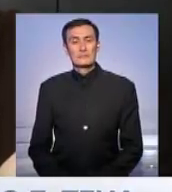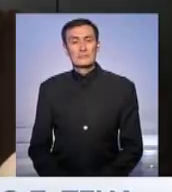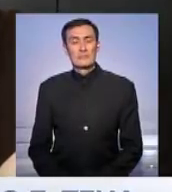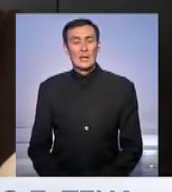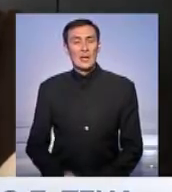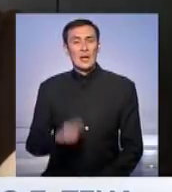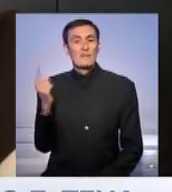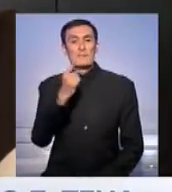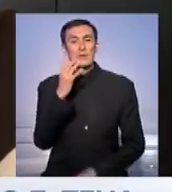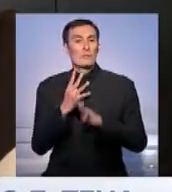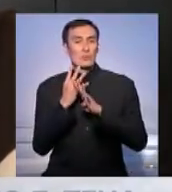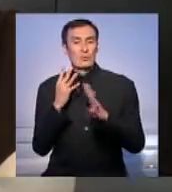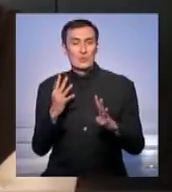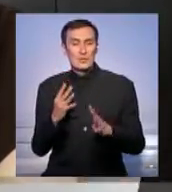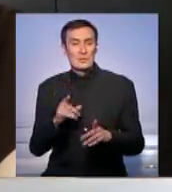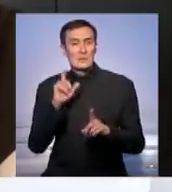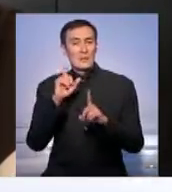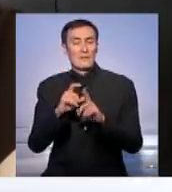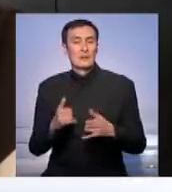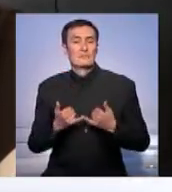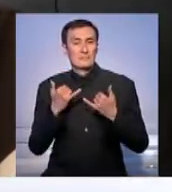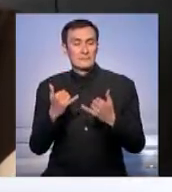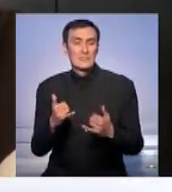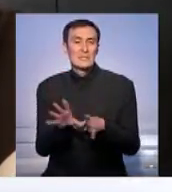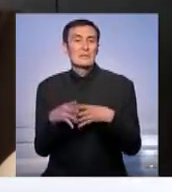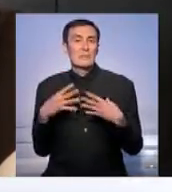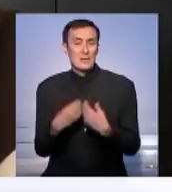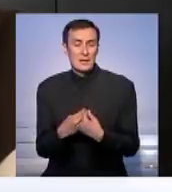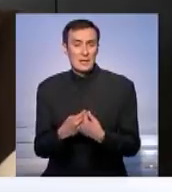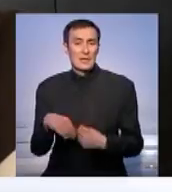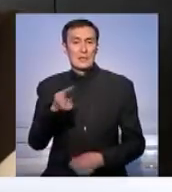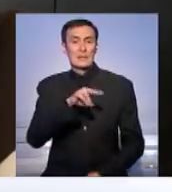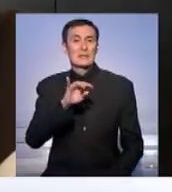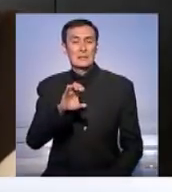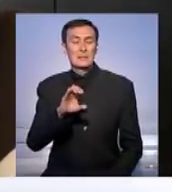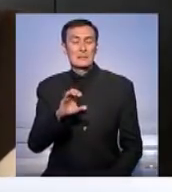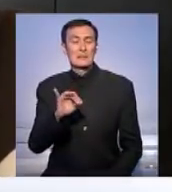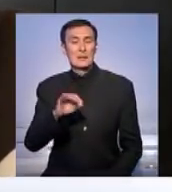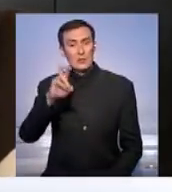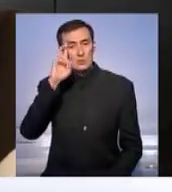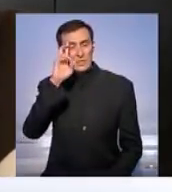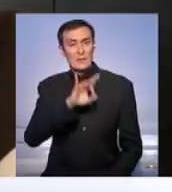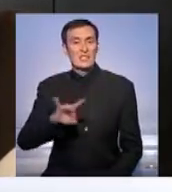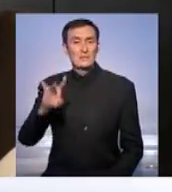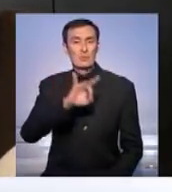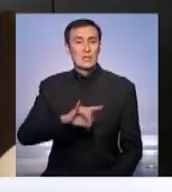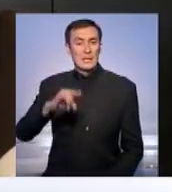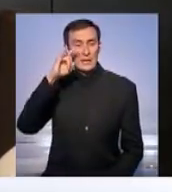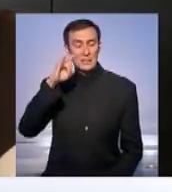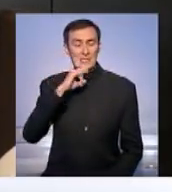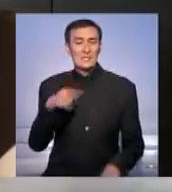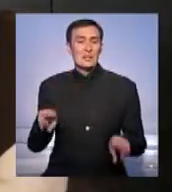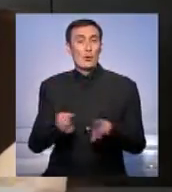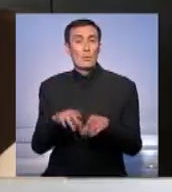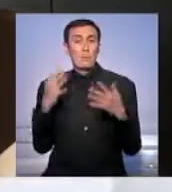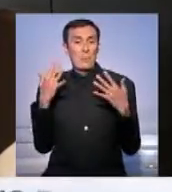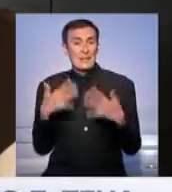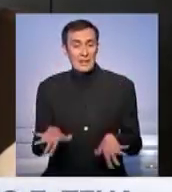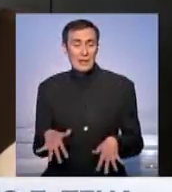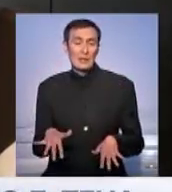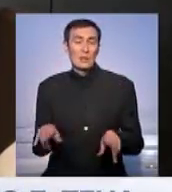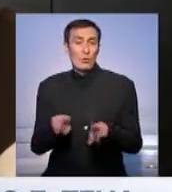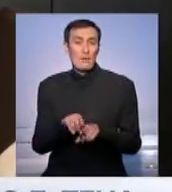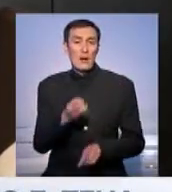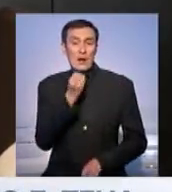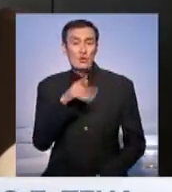В первую очередь хочу принести свои соболезнования семье Дениса и всей стране, Республике Казахстан, с такой потерей и спортсмена,